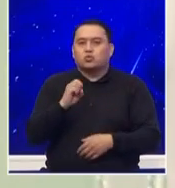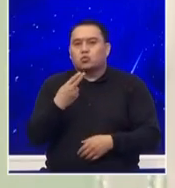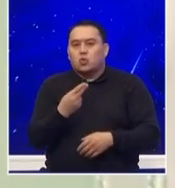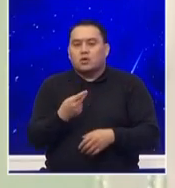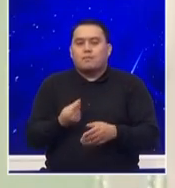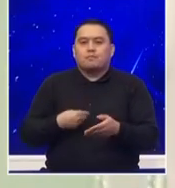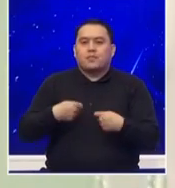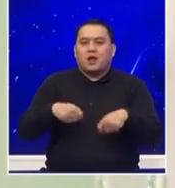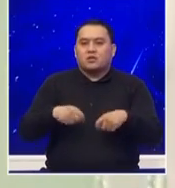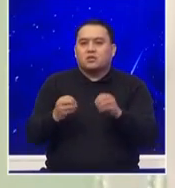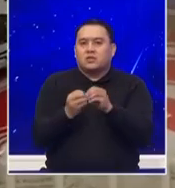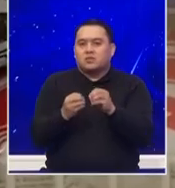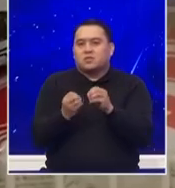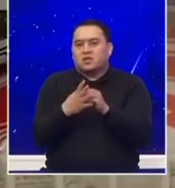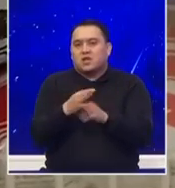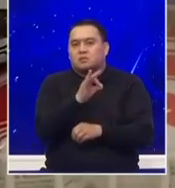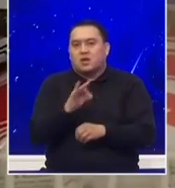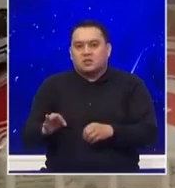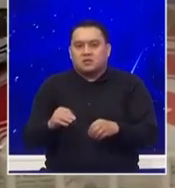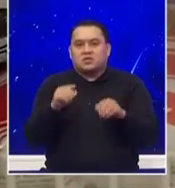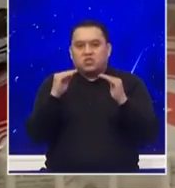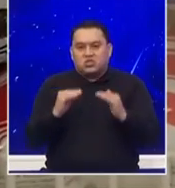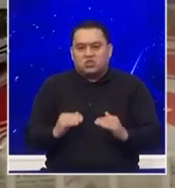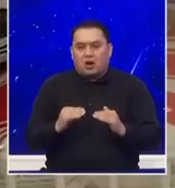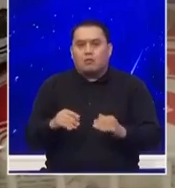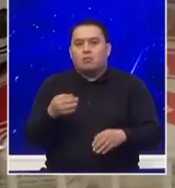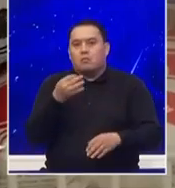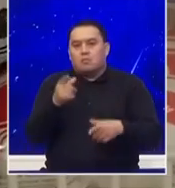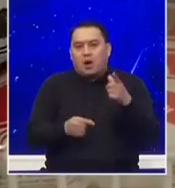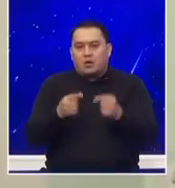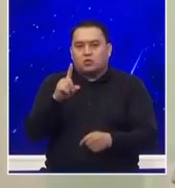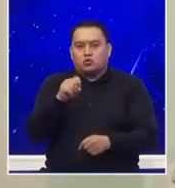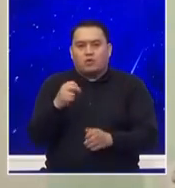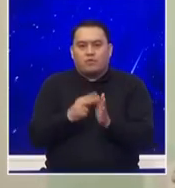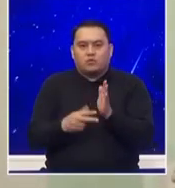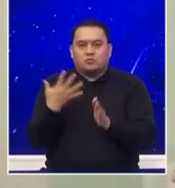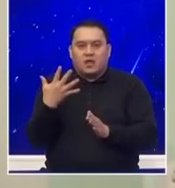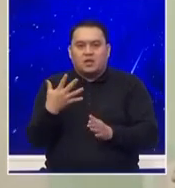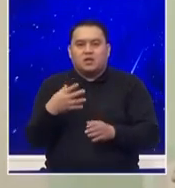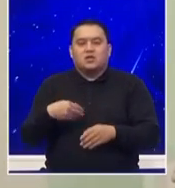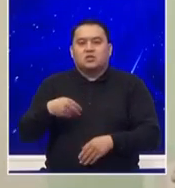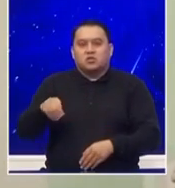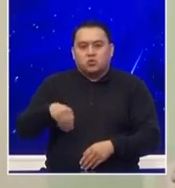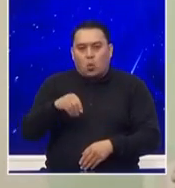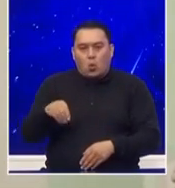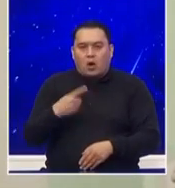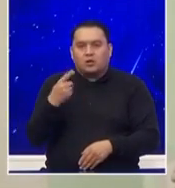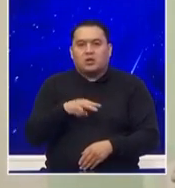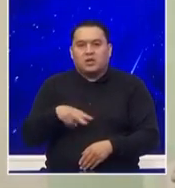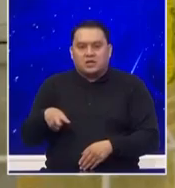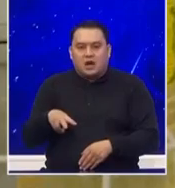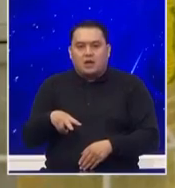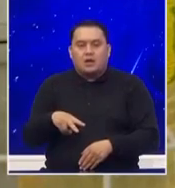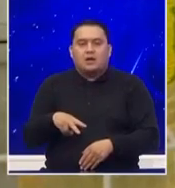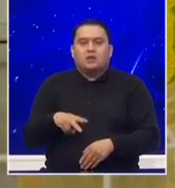реализуются по цене на 10-15% ниже рыночной. Стоимость молока 185, килограмма соли 54, а литра подсолнечного